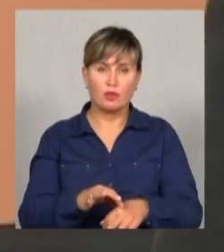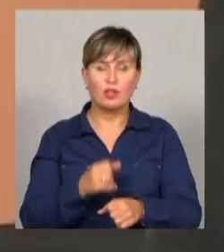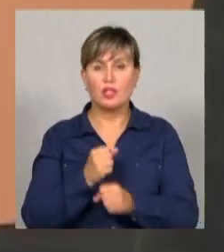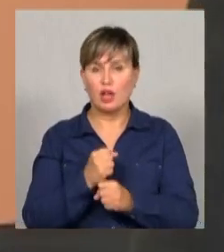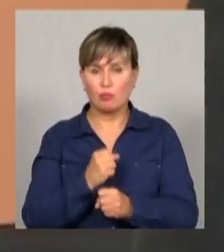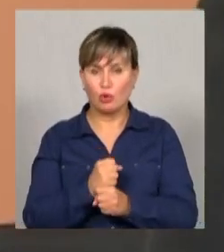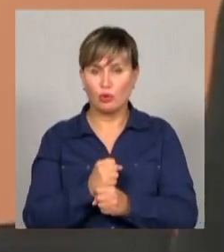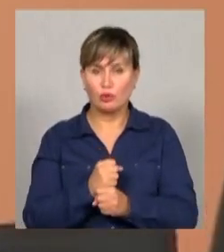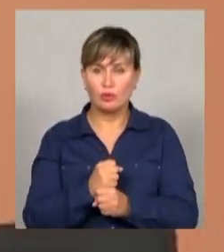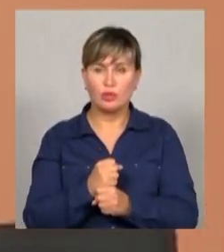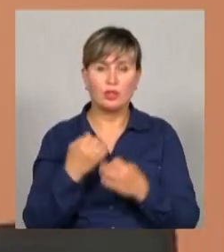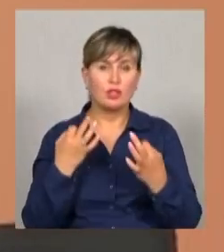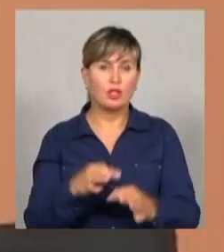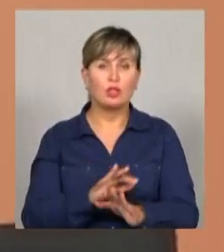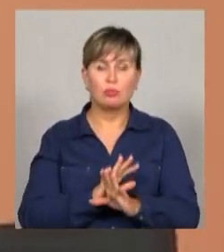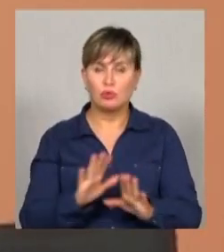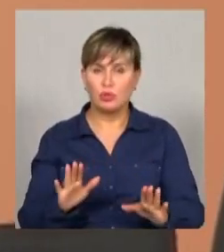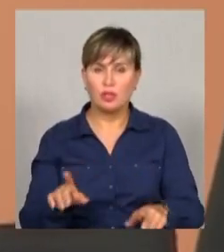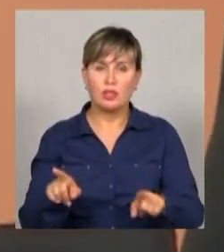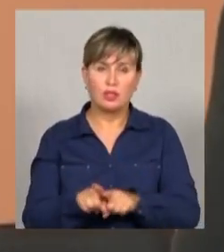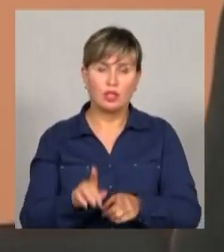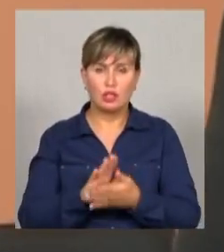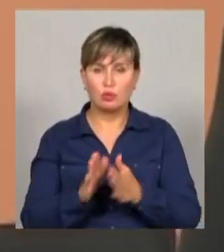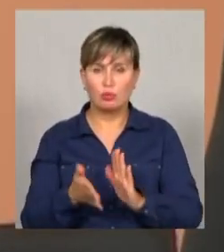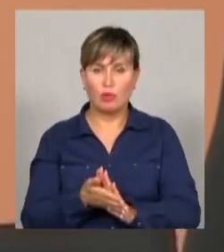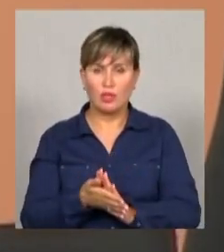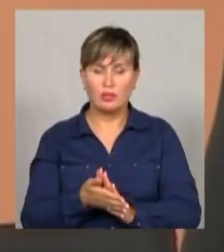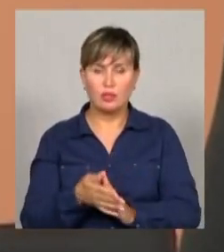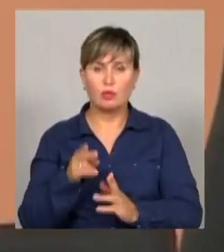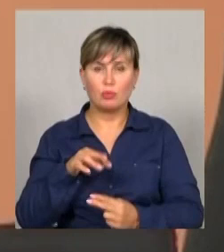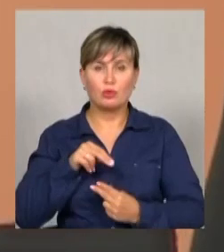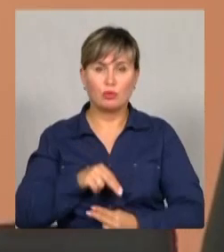работы, именно недопущение таких ситуаций именно